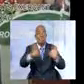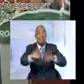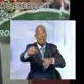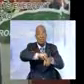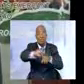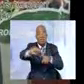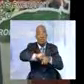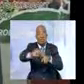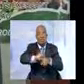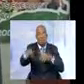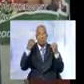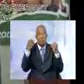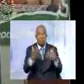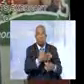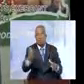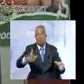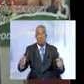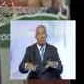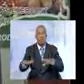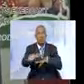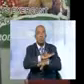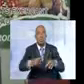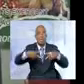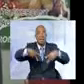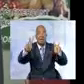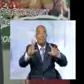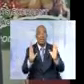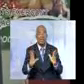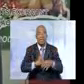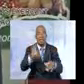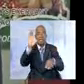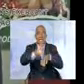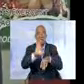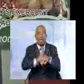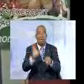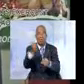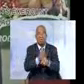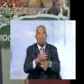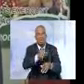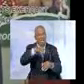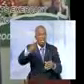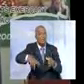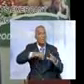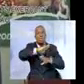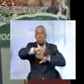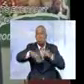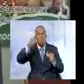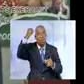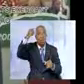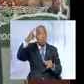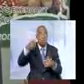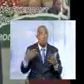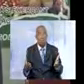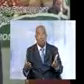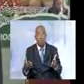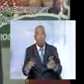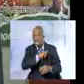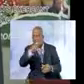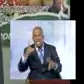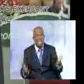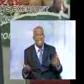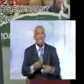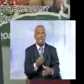l'ont bien démontré. Ensuite, il faut que tout le monde comprenne qu'on est en matière de denrées périssables, de produits